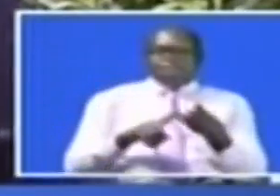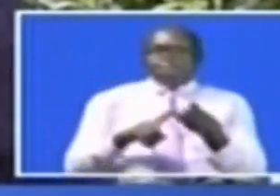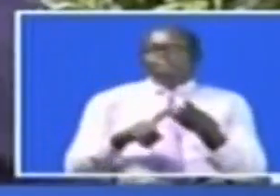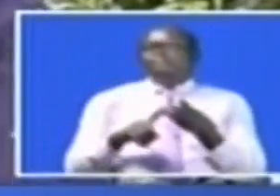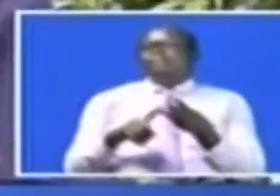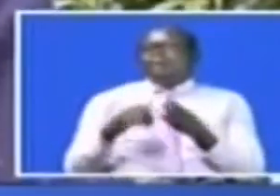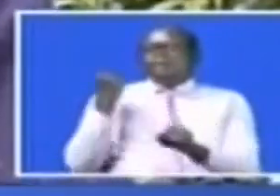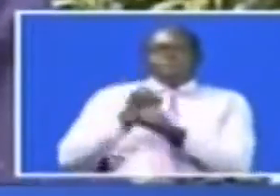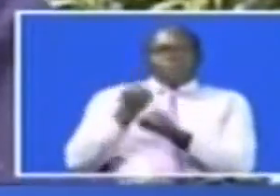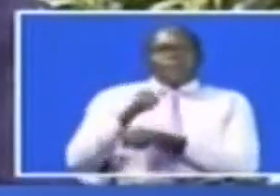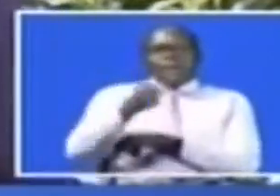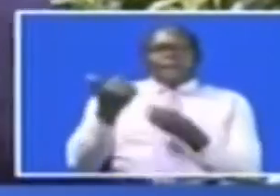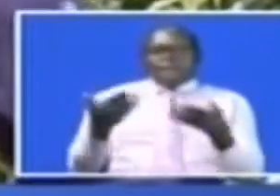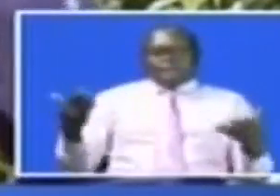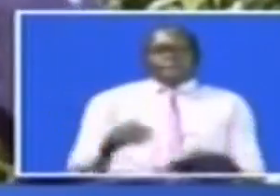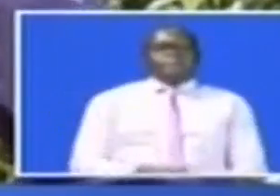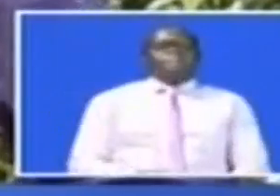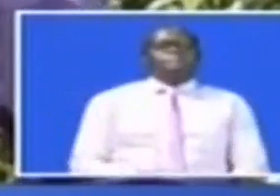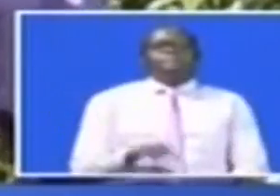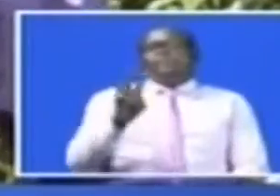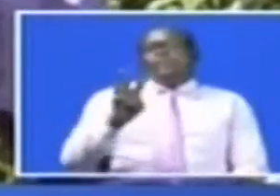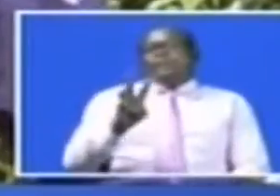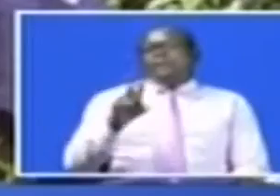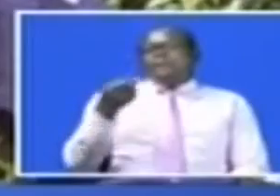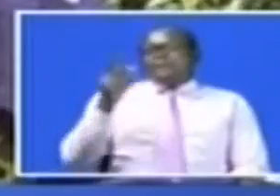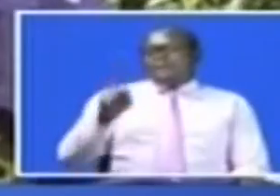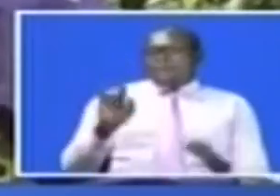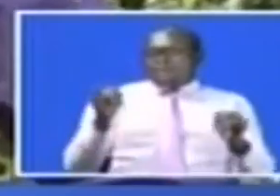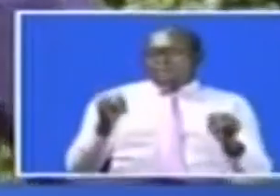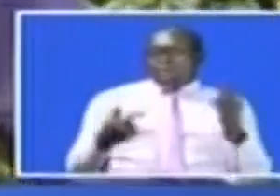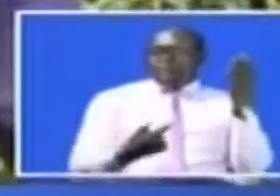nyumbani na kutekeleza majukumu mengine. Willy Lusige,